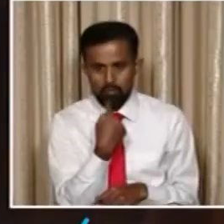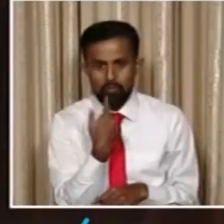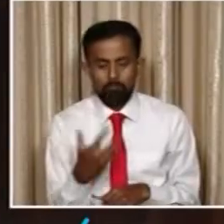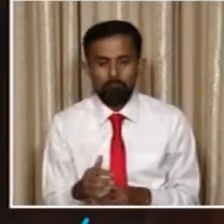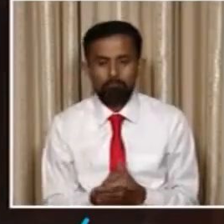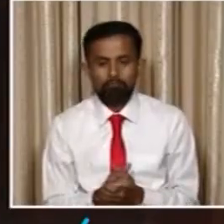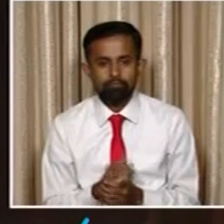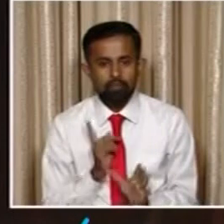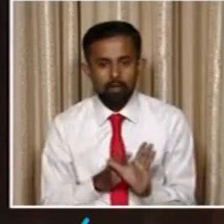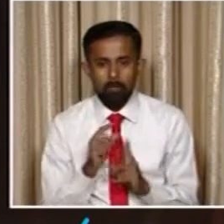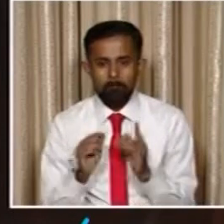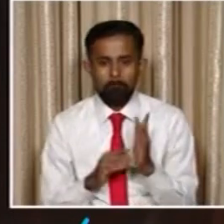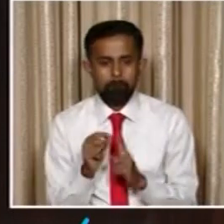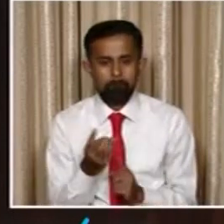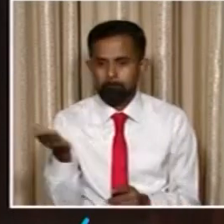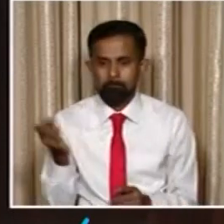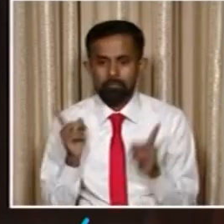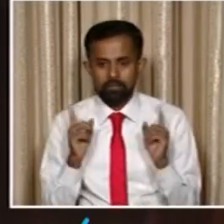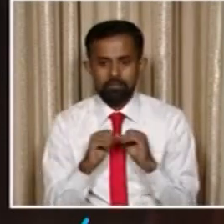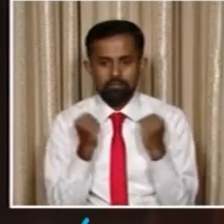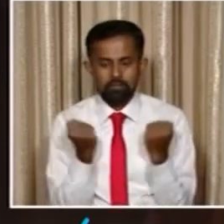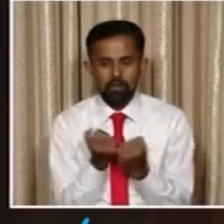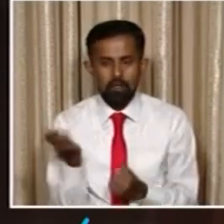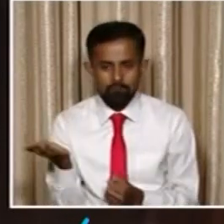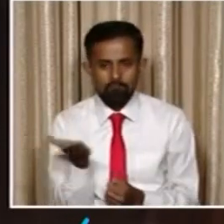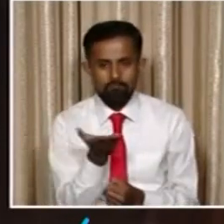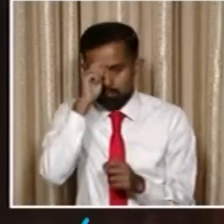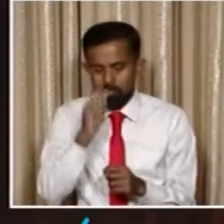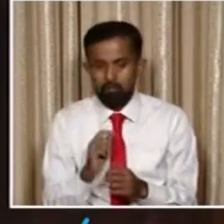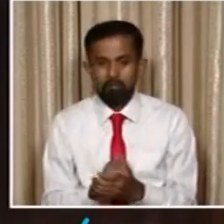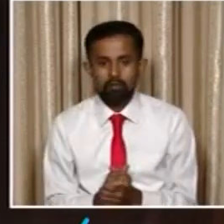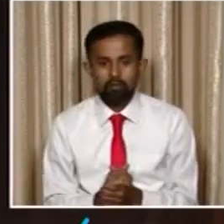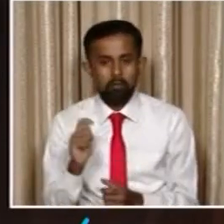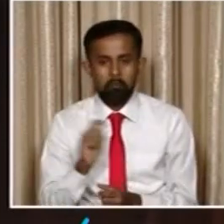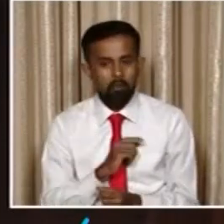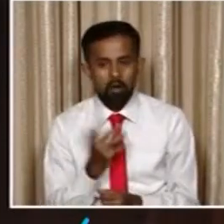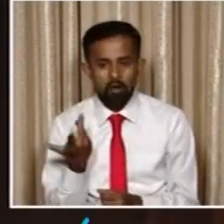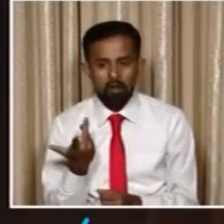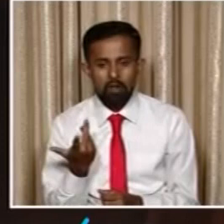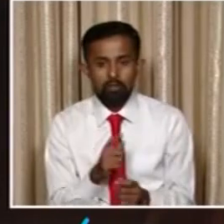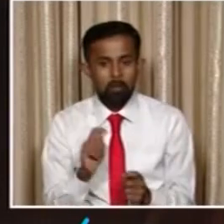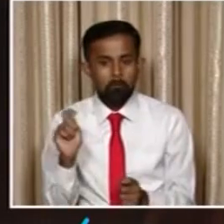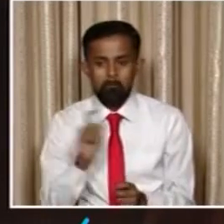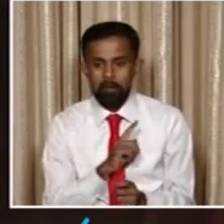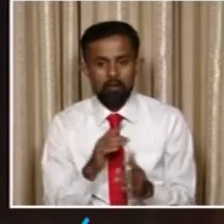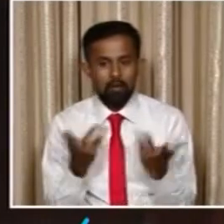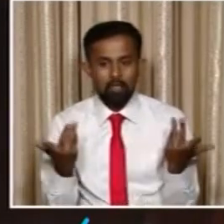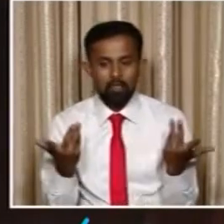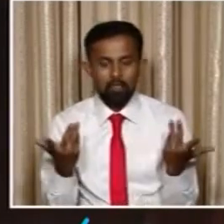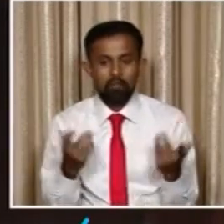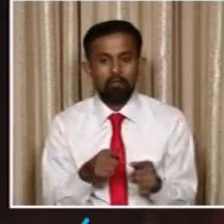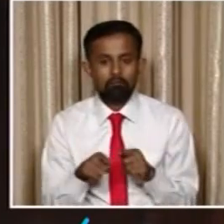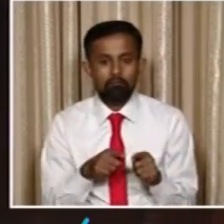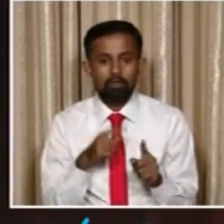මන්ත්‍රීතුමා සඳහන් කරා මේ හැම මන්ත්‍රීවරයෙක්ම ක්‍රීඩා සංගම්වල ඉන්නවා. ක්‍රිකට් විතරක් නෙවෙයි සීබී රත්නායක ඇමතුමා මුදල් ගන්නේ නැහැ. මම වක්කීමකින් කියන්නේ. ඒ වගේ තමයි